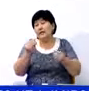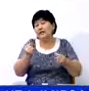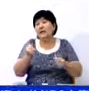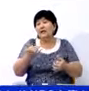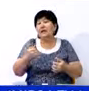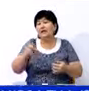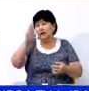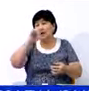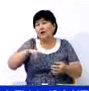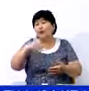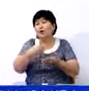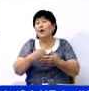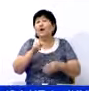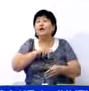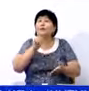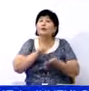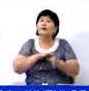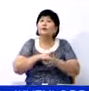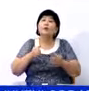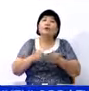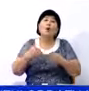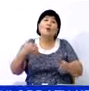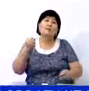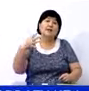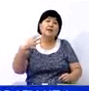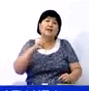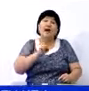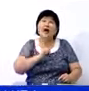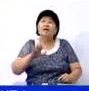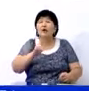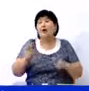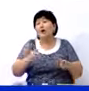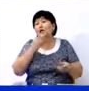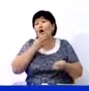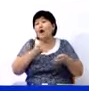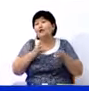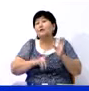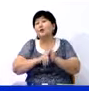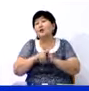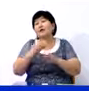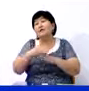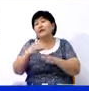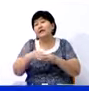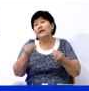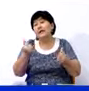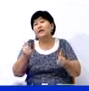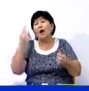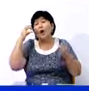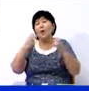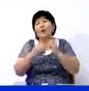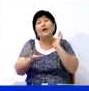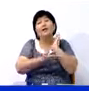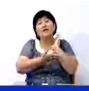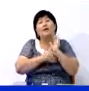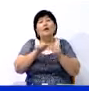районного бюджета работу должны быть выполненной до 15 августа готовимся к отопительному сезону выделяем средства на уголь и дрова